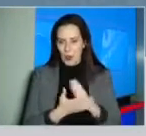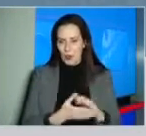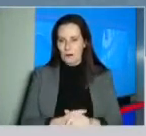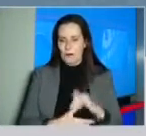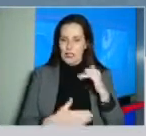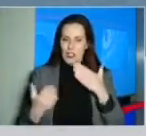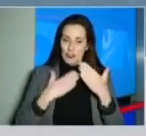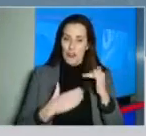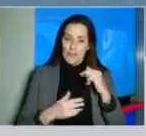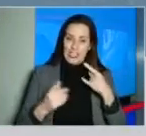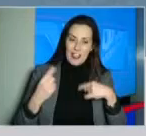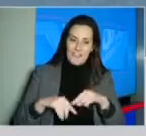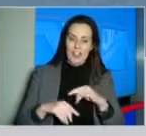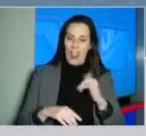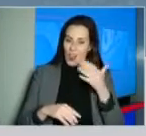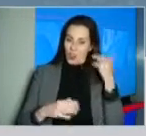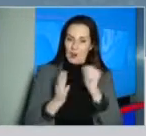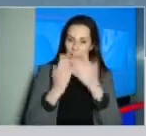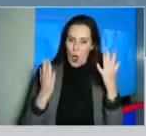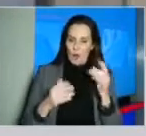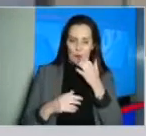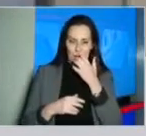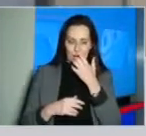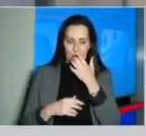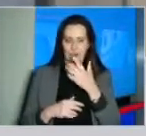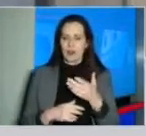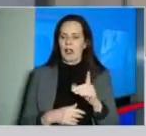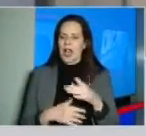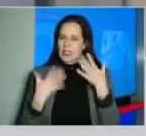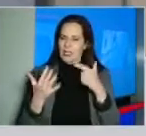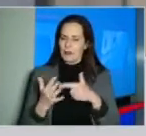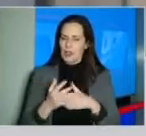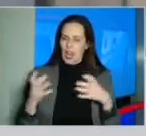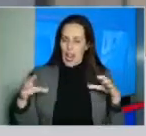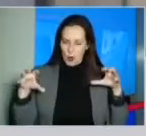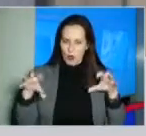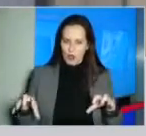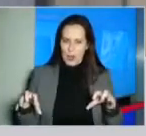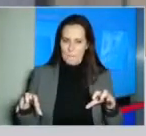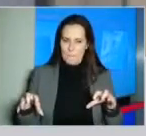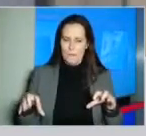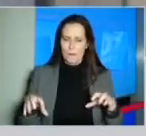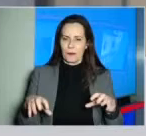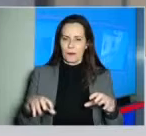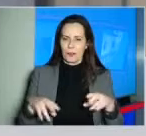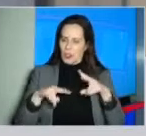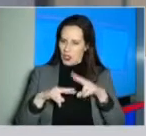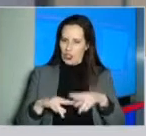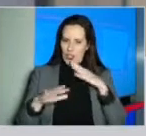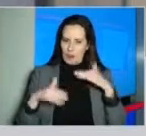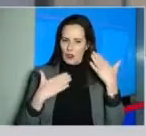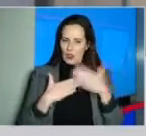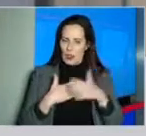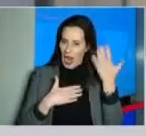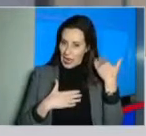ישיבה, באיזה ועידה. נכון, נכון? ואז גם הייתה ועדה מסדר. אבל אז הסיפור של הגושים, שהוא מאוד התקבע פה בעשור האחרון,